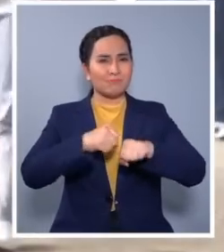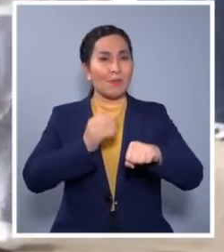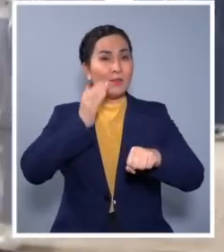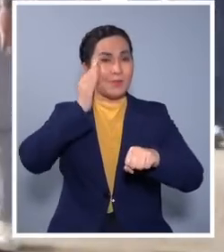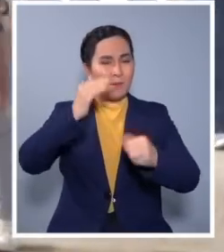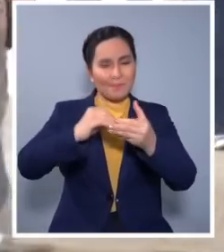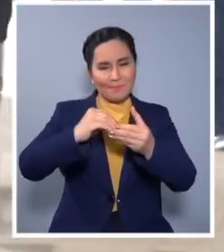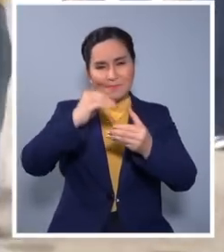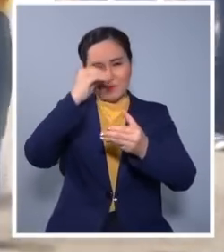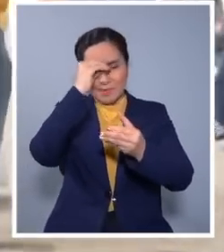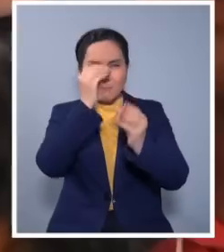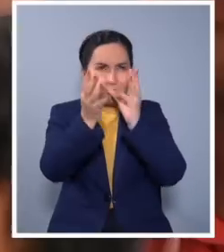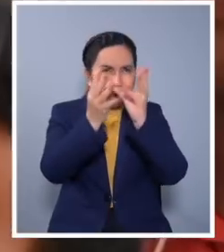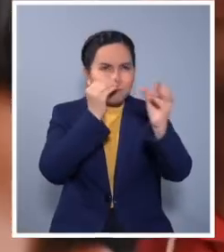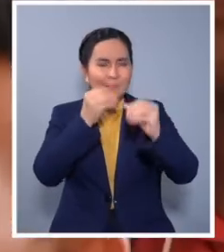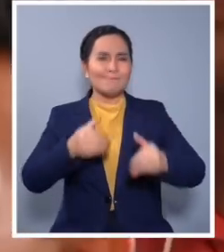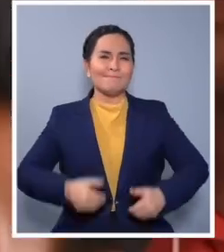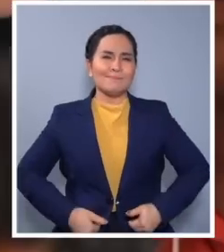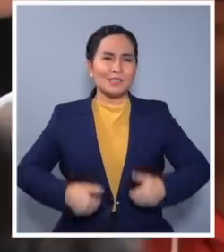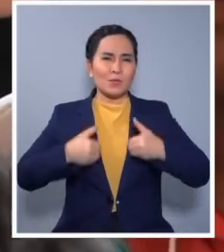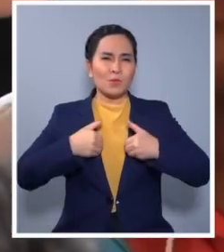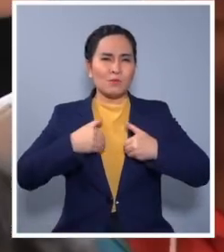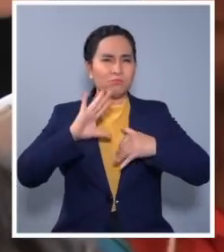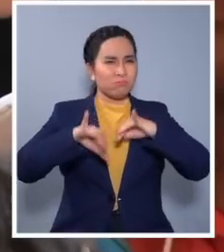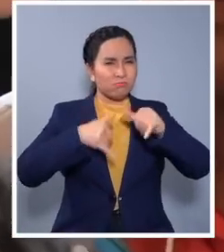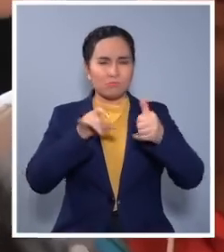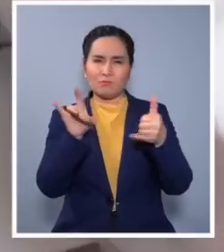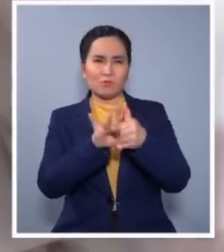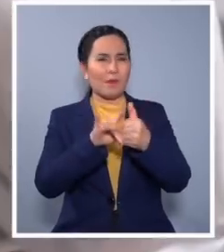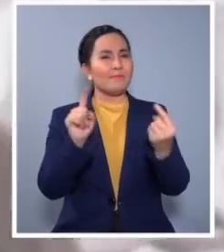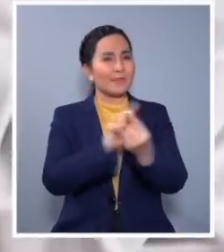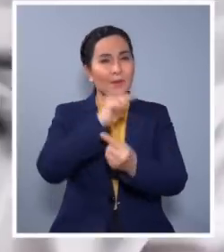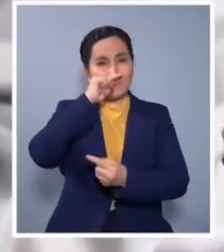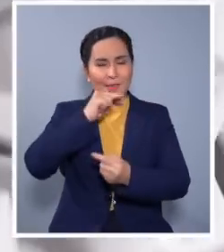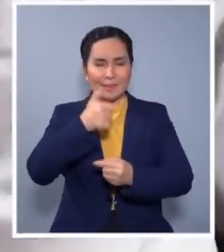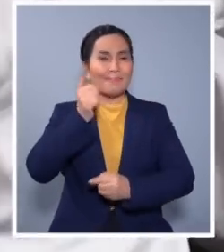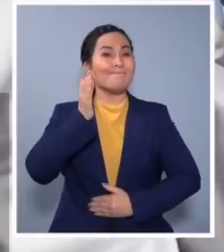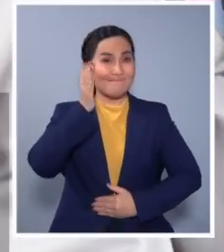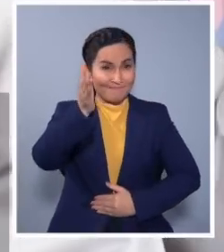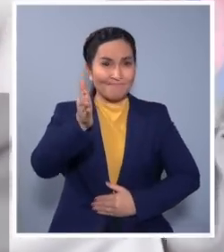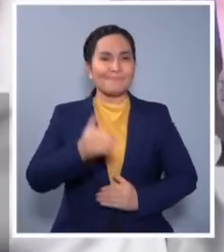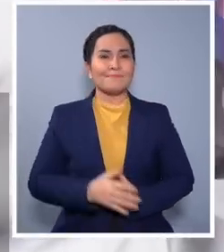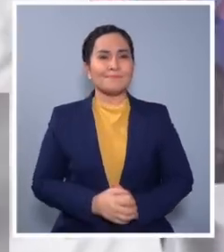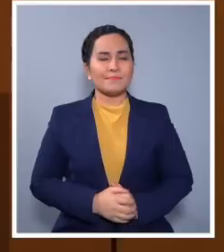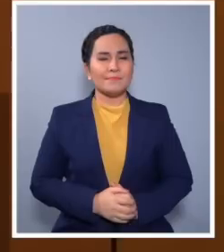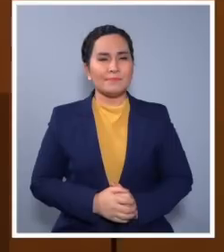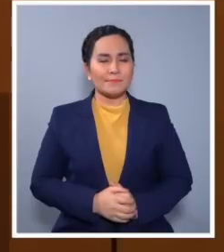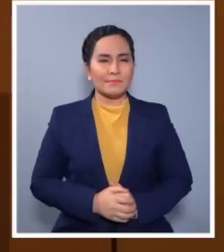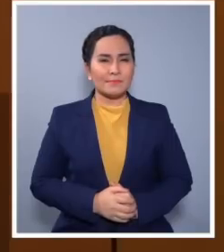ปศึกษาเล่าเรียนและใช้ชีวิตอย่างคนคุณภาพของสังคมไทยในอนาคต เมื่อเขาได้รับ